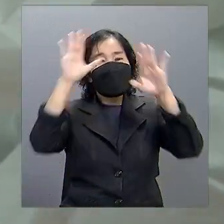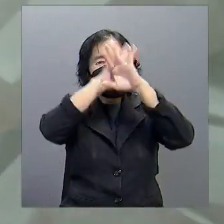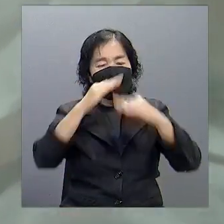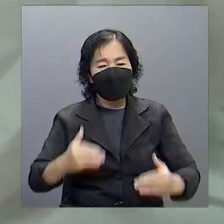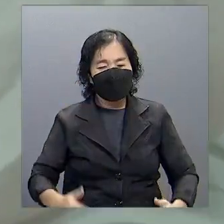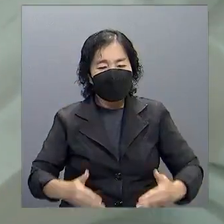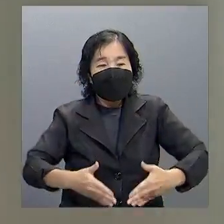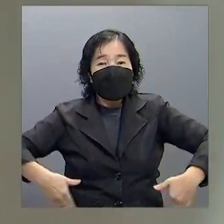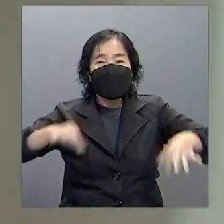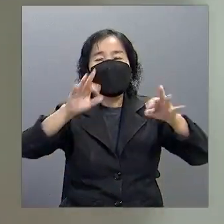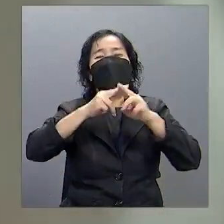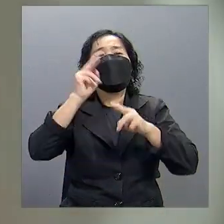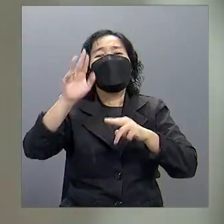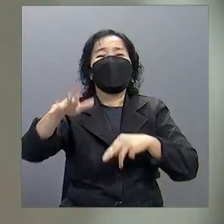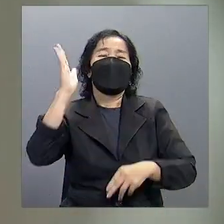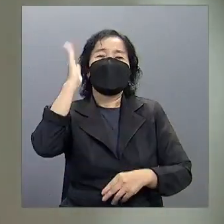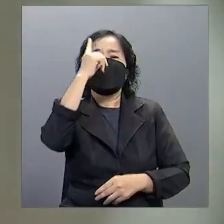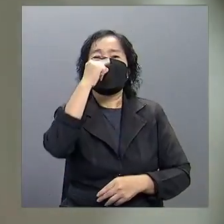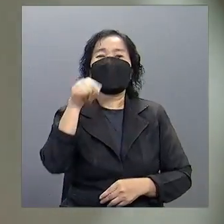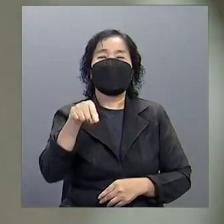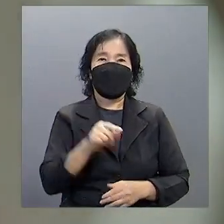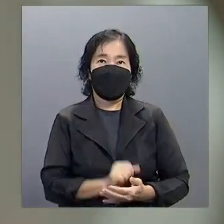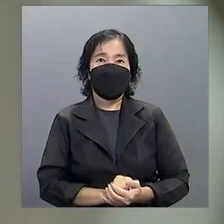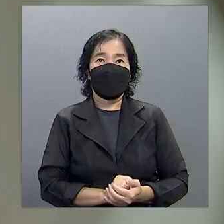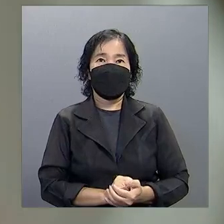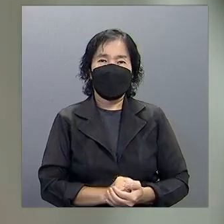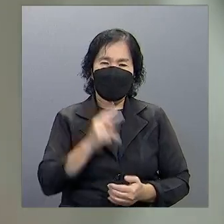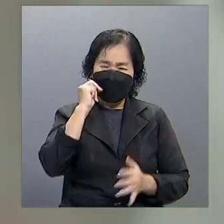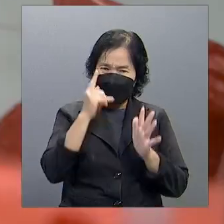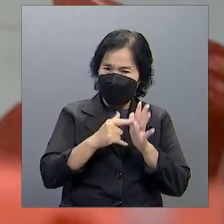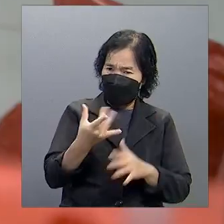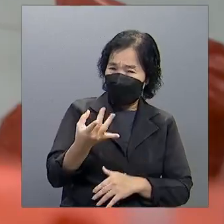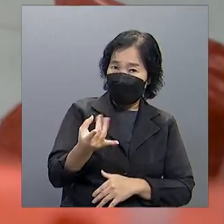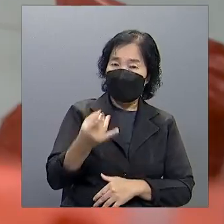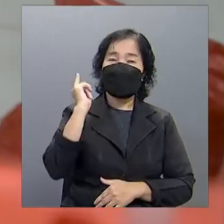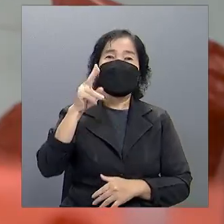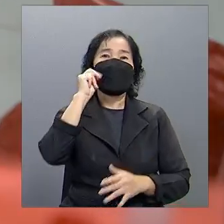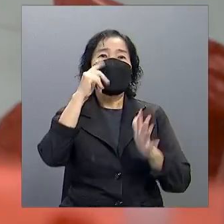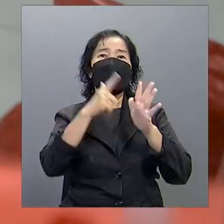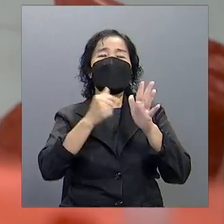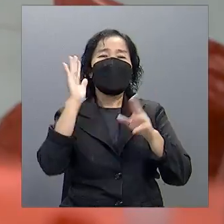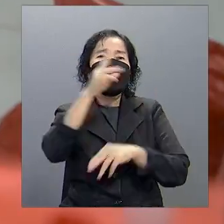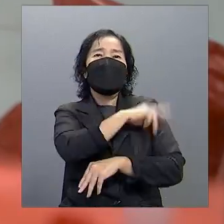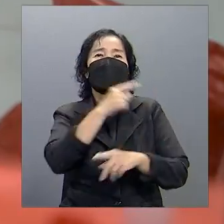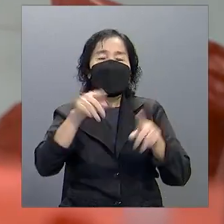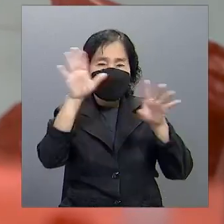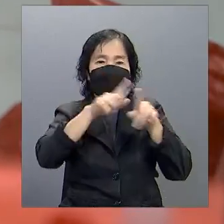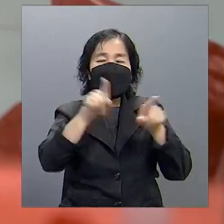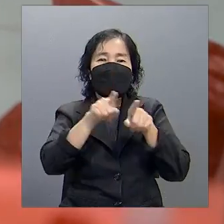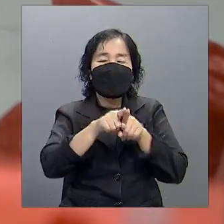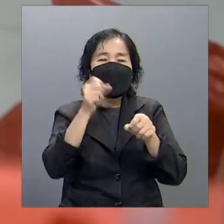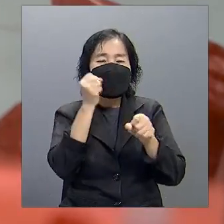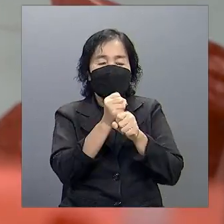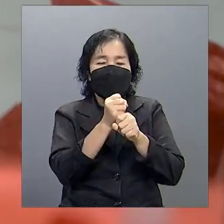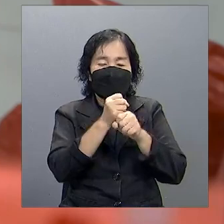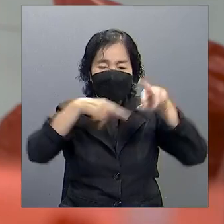ในเขานะคะเป็นบ็อกเซอร์ก็ส่วนใหญ่ ไอ้น้ำยาสีชมพูนี่มันชื่ออะไรพี ่VTM ค่ะมันเป็นตัวเดียวกันที่เก็บ